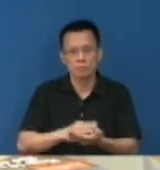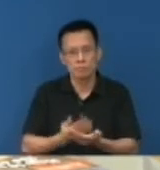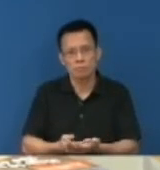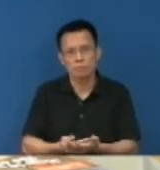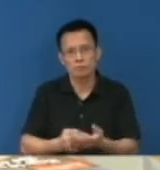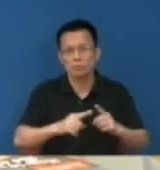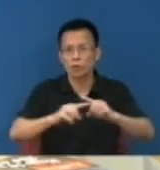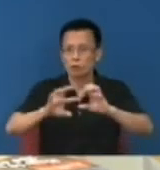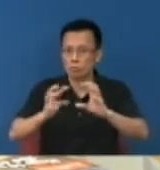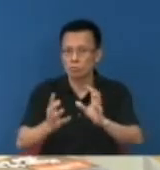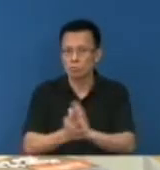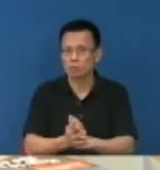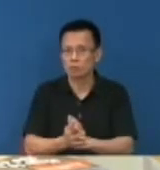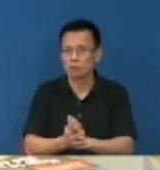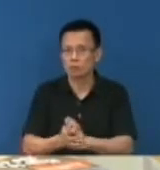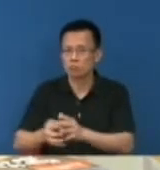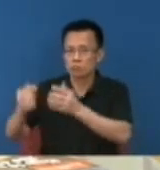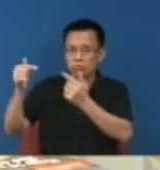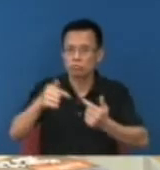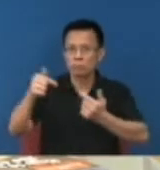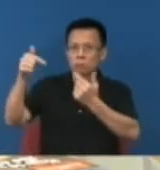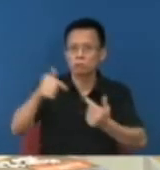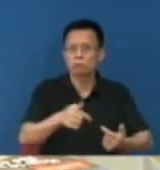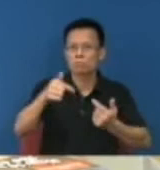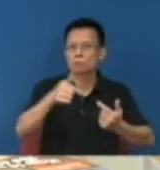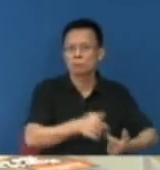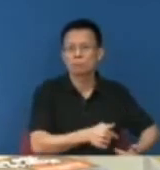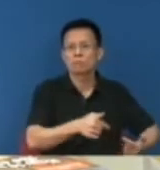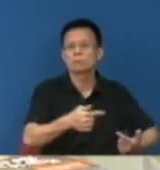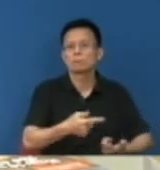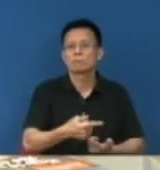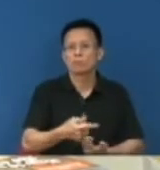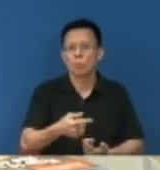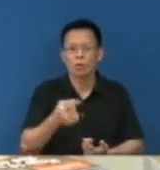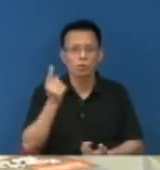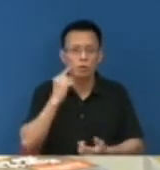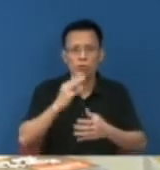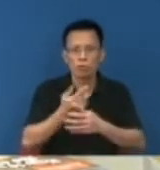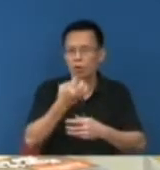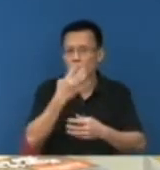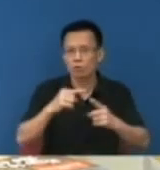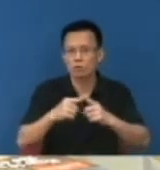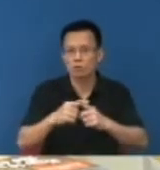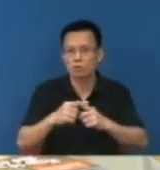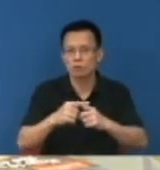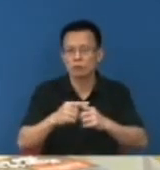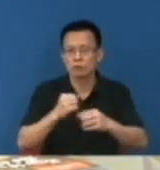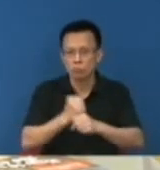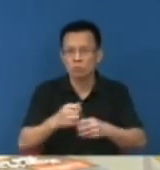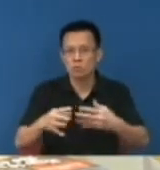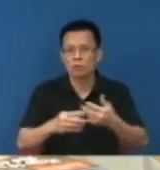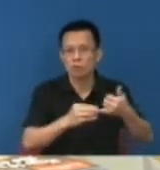民主黨是不停地樣將他要為香港人做的事推遲推